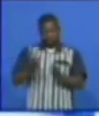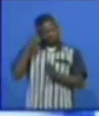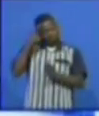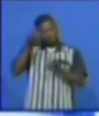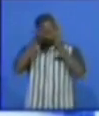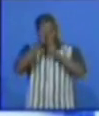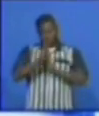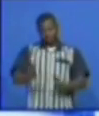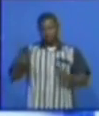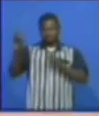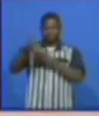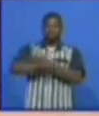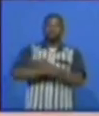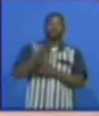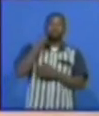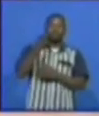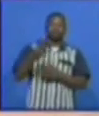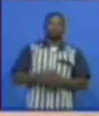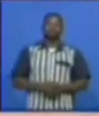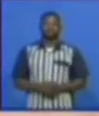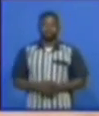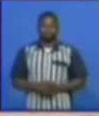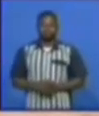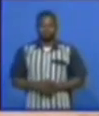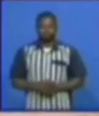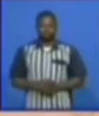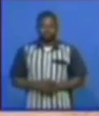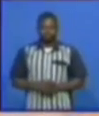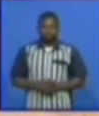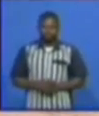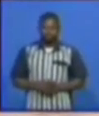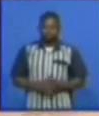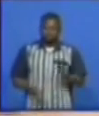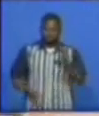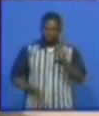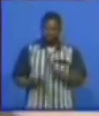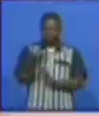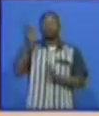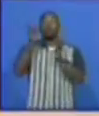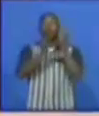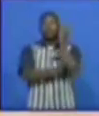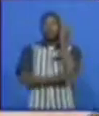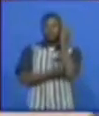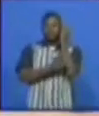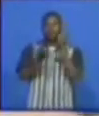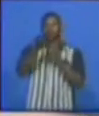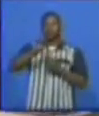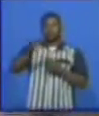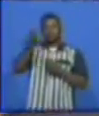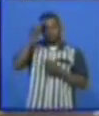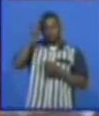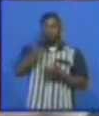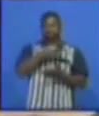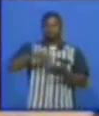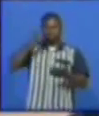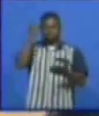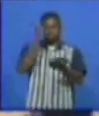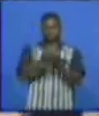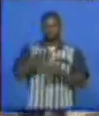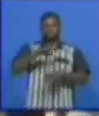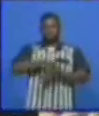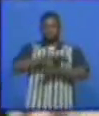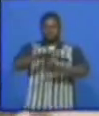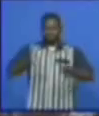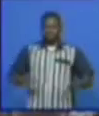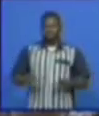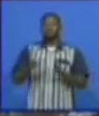Bembamba, Kadisanogo. En se rendant à Manga, le ministre de l'administration territoriale et de la